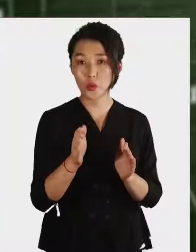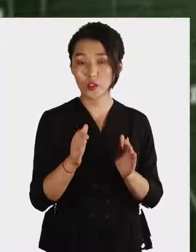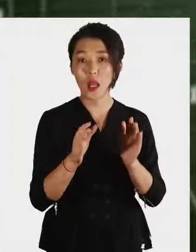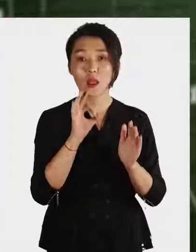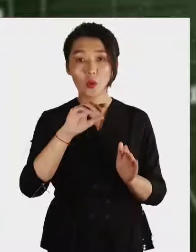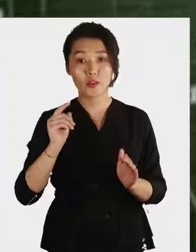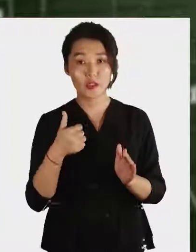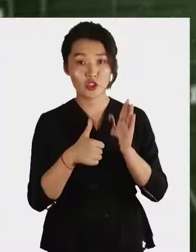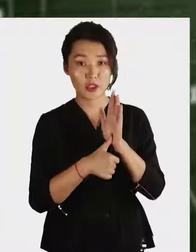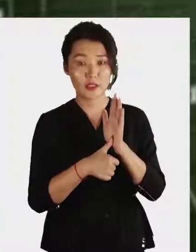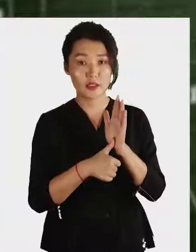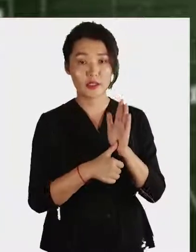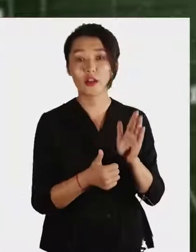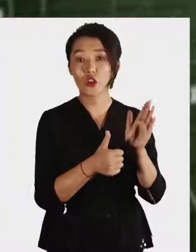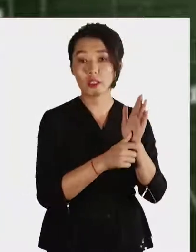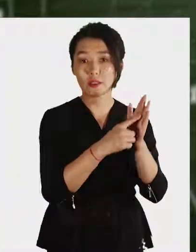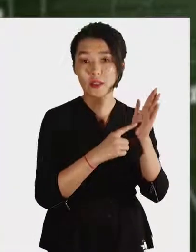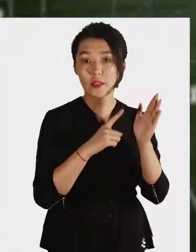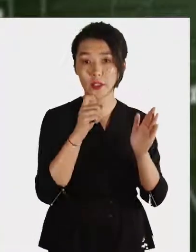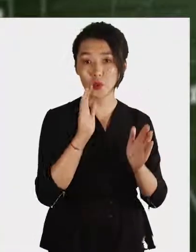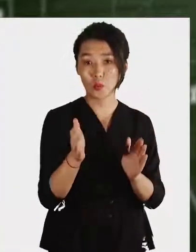И 6 делим на 100, будет